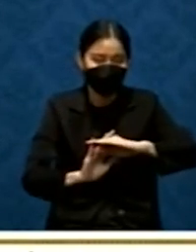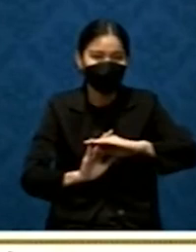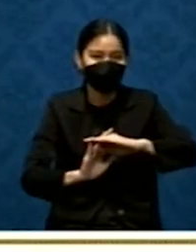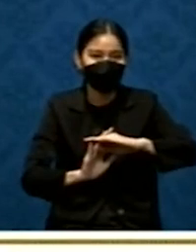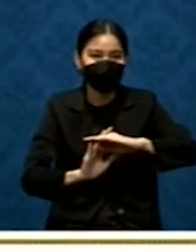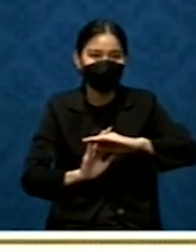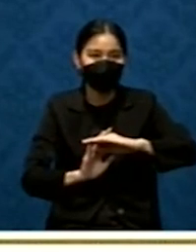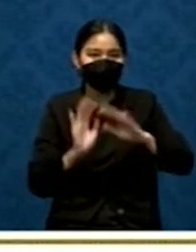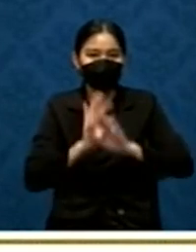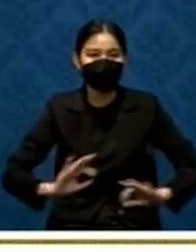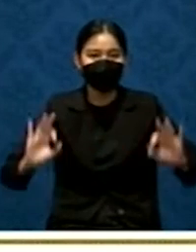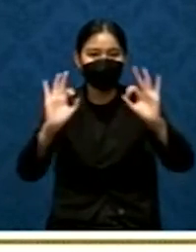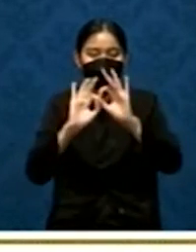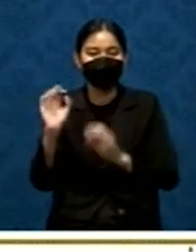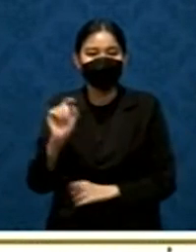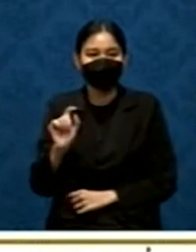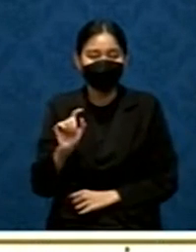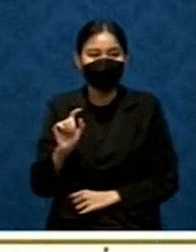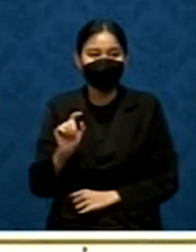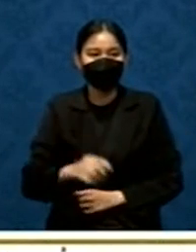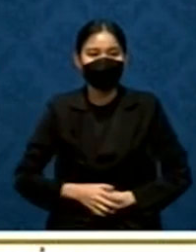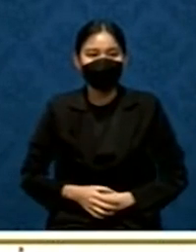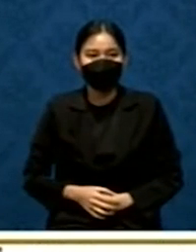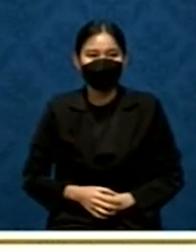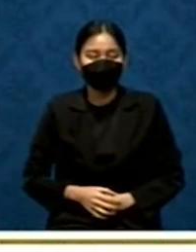โดยเฉพาะอย่างยิ่งนะครับในส่วน